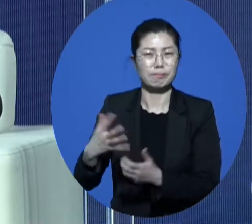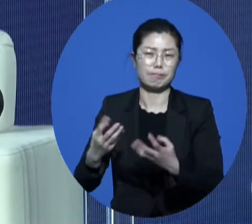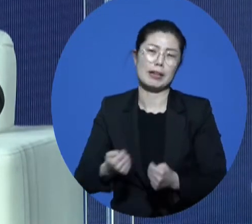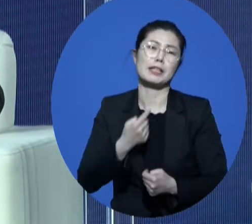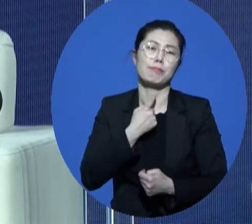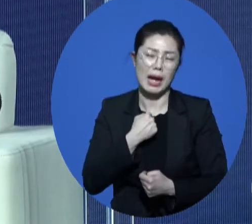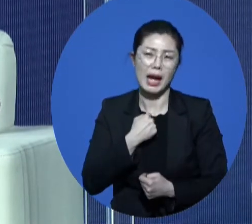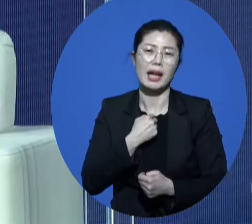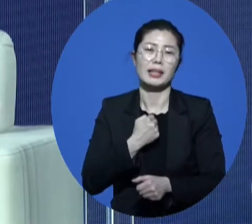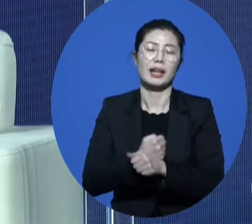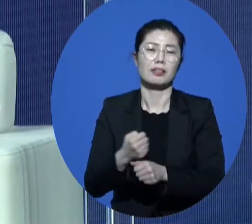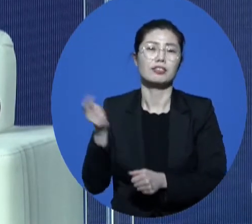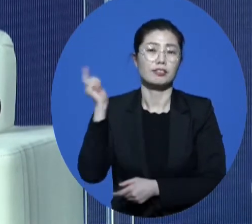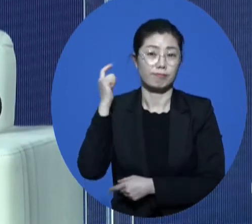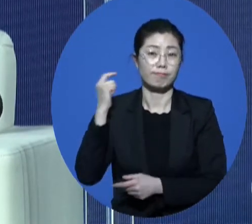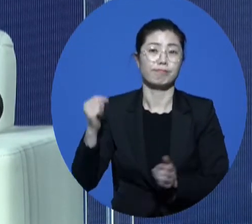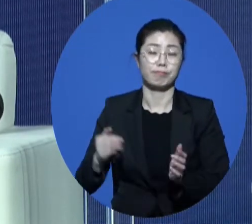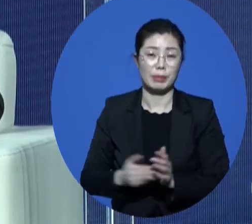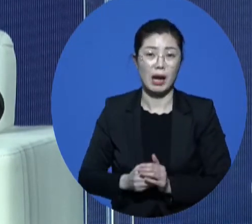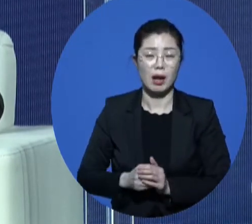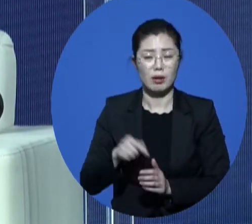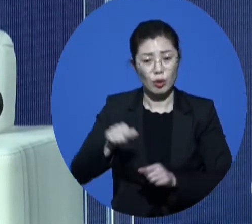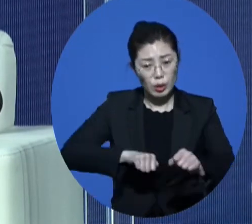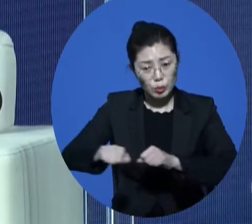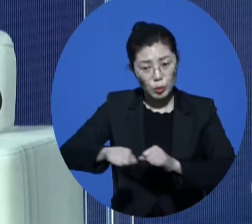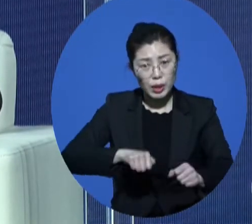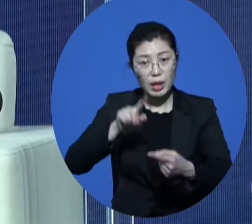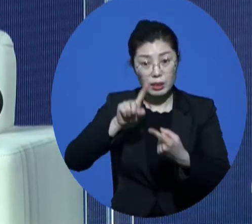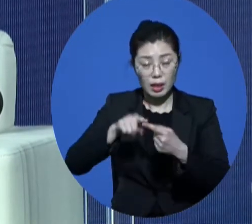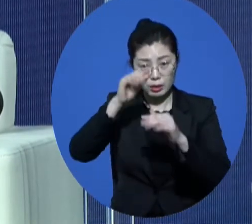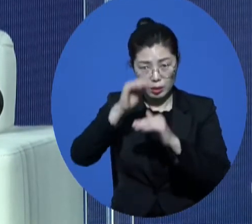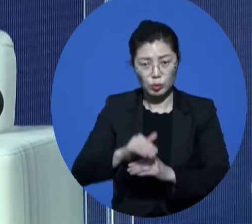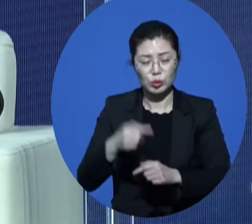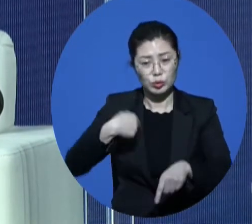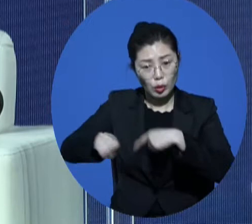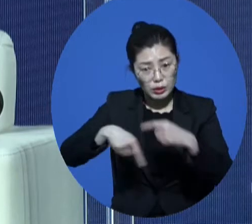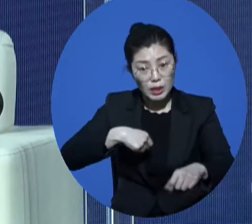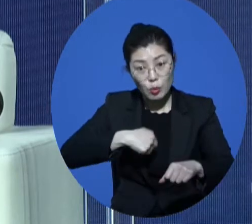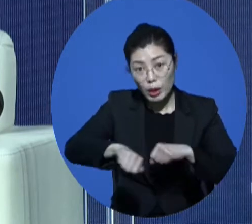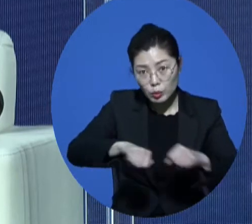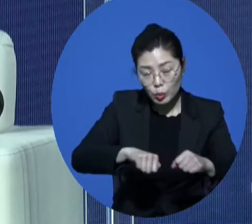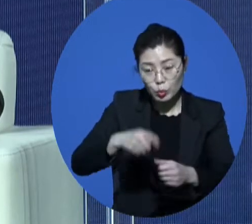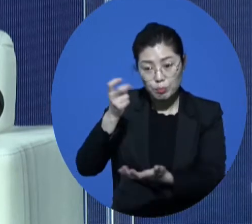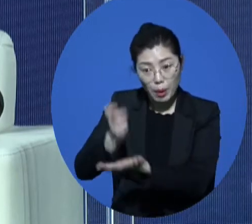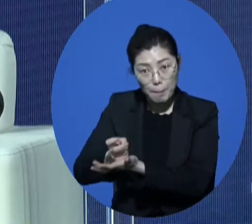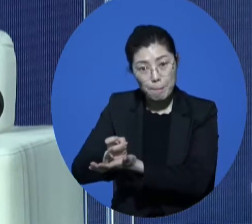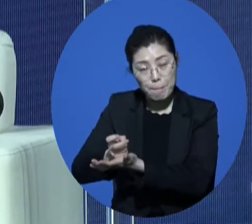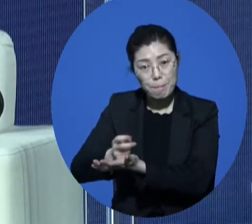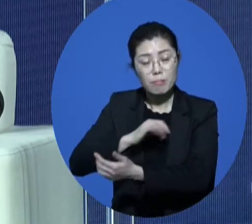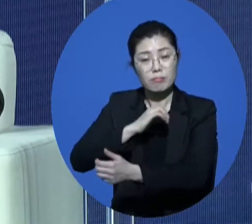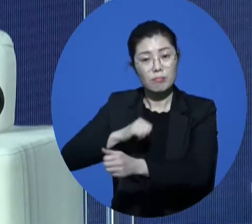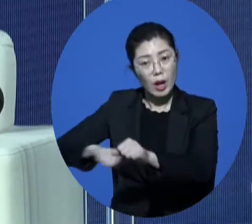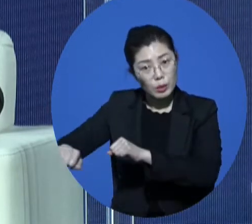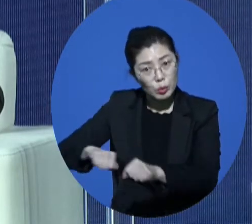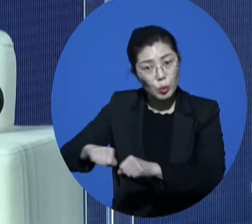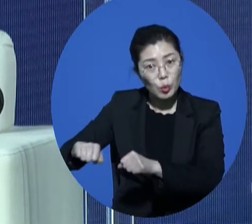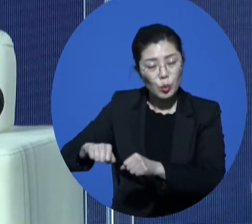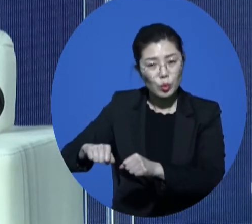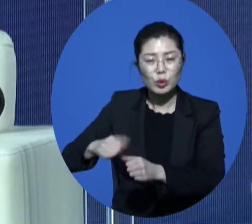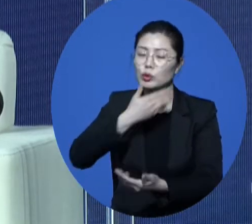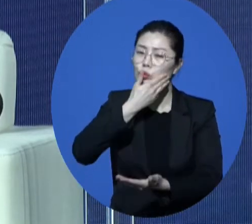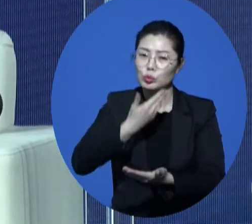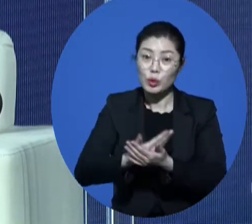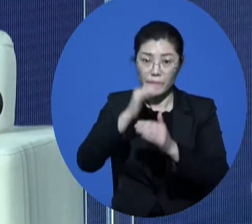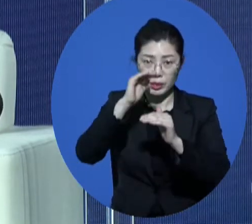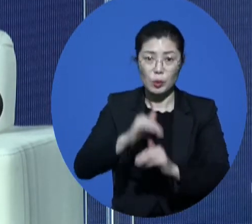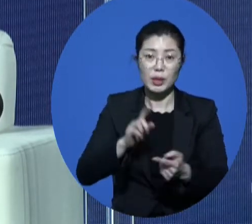해주셨습니다. 예, 그리고 활동들에 관련돼서 그 정치적 활동과 법적 권리 옹호 활동 등의